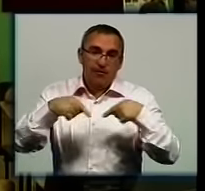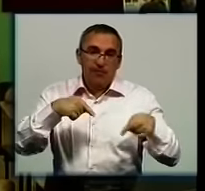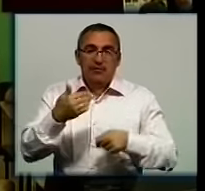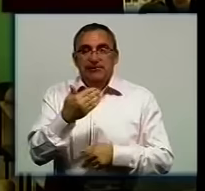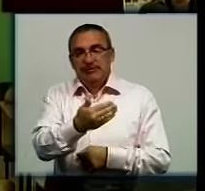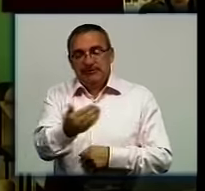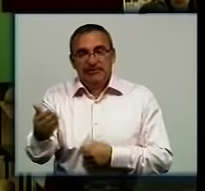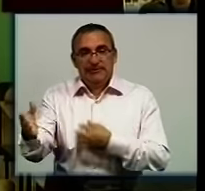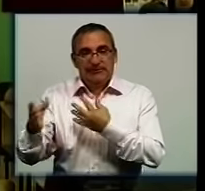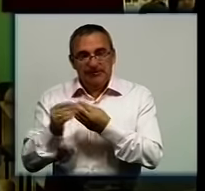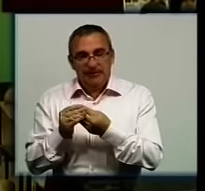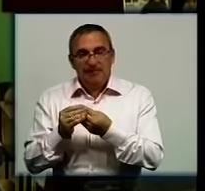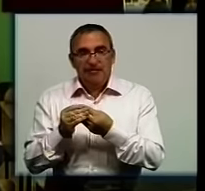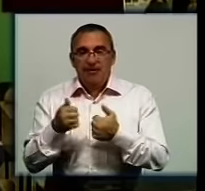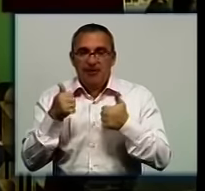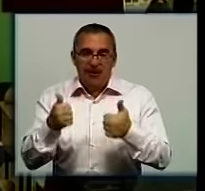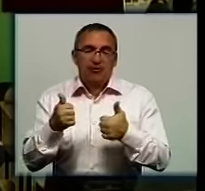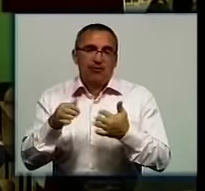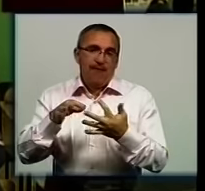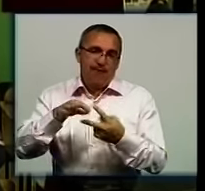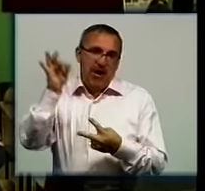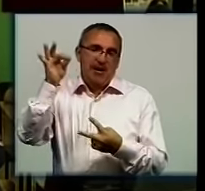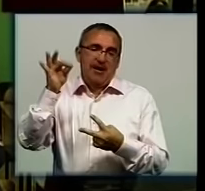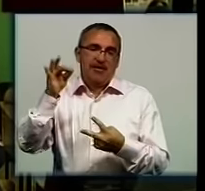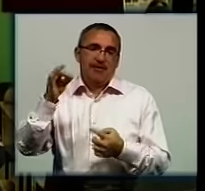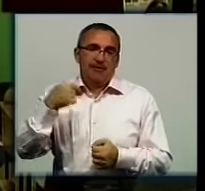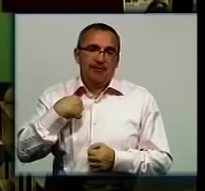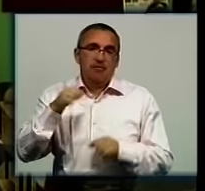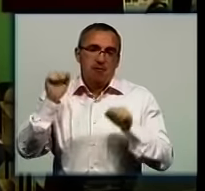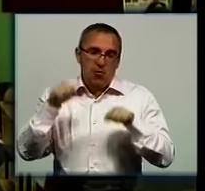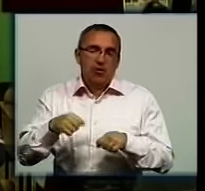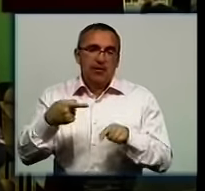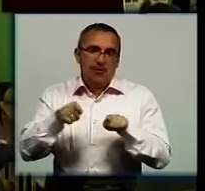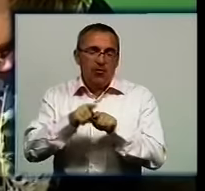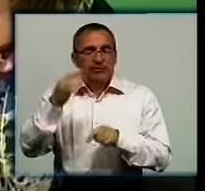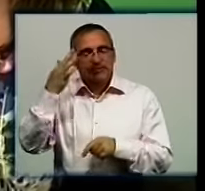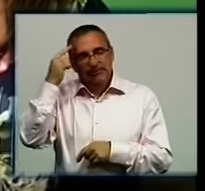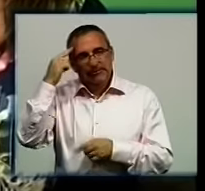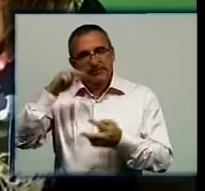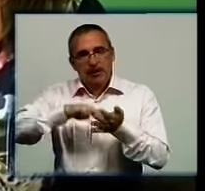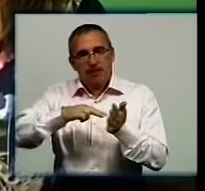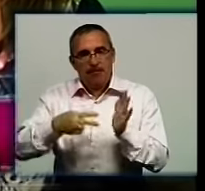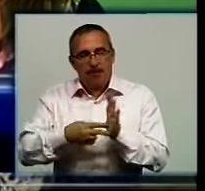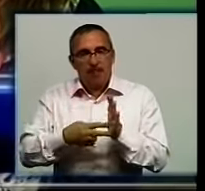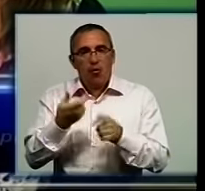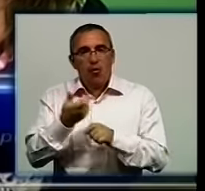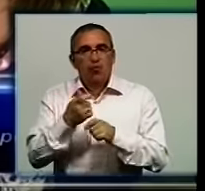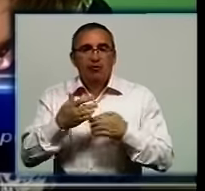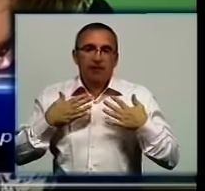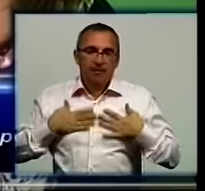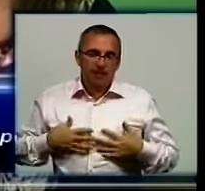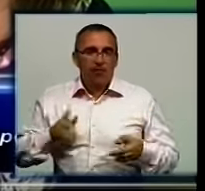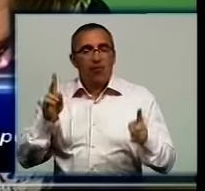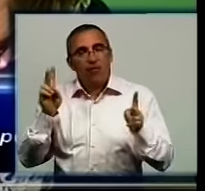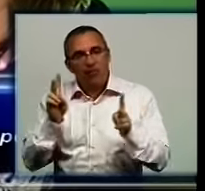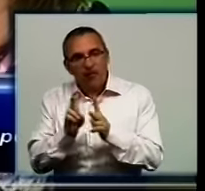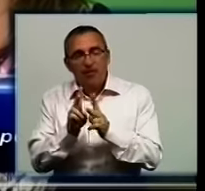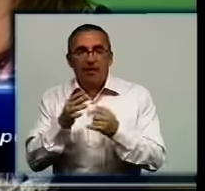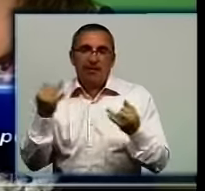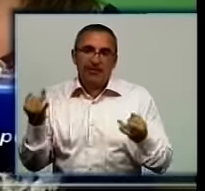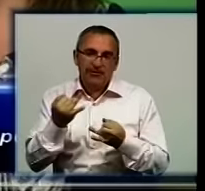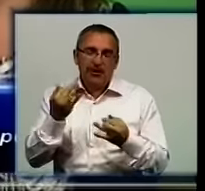ними, это хороший вариант, и поэтому это можно будет задуматься о таком. Очень приятно с ними было увидеться, интересно